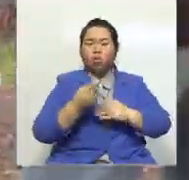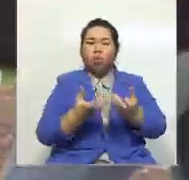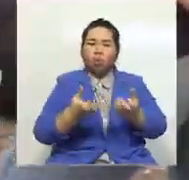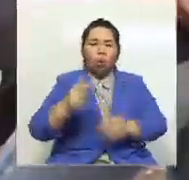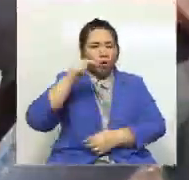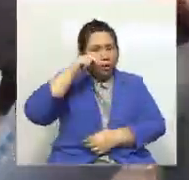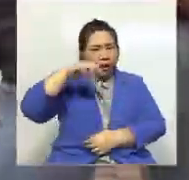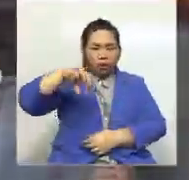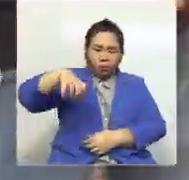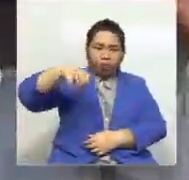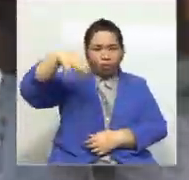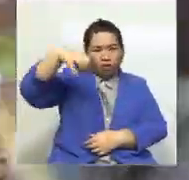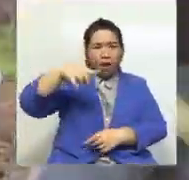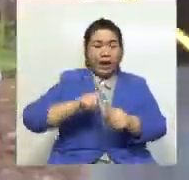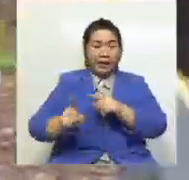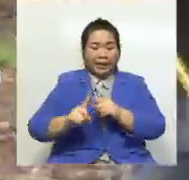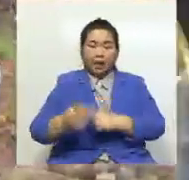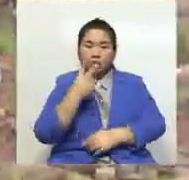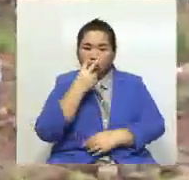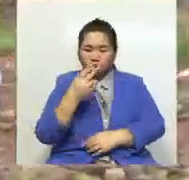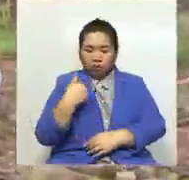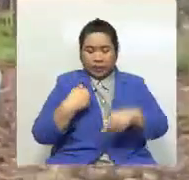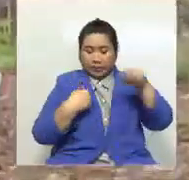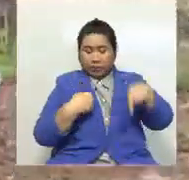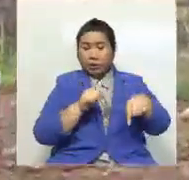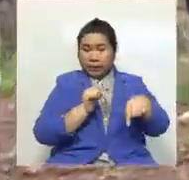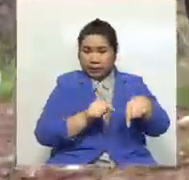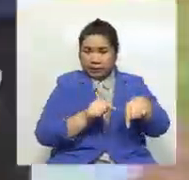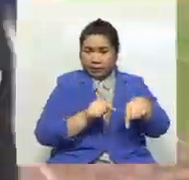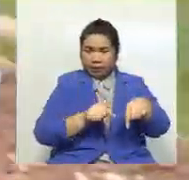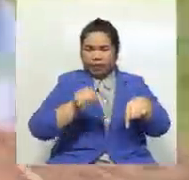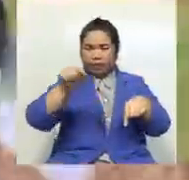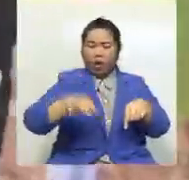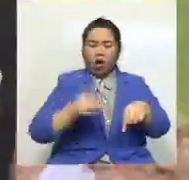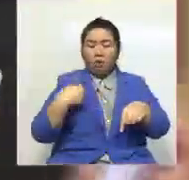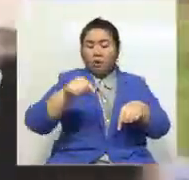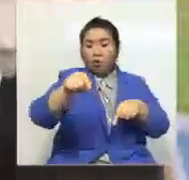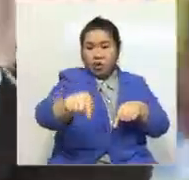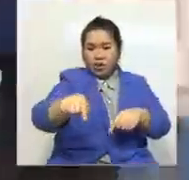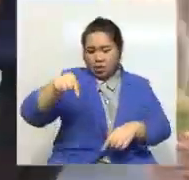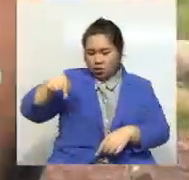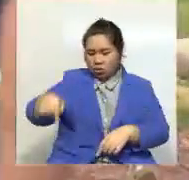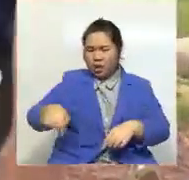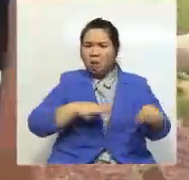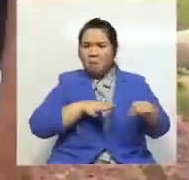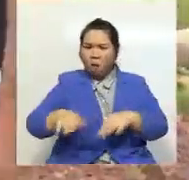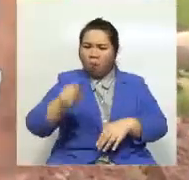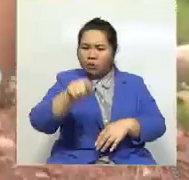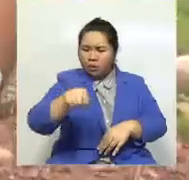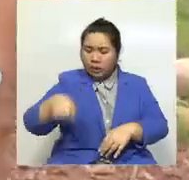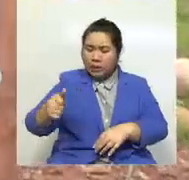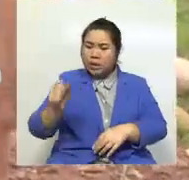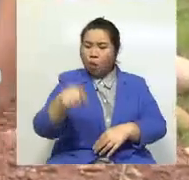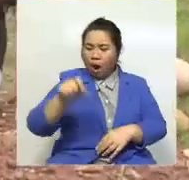าดว่าทั้ง2จุดทั้งบ้านนาหลุมแล้วก็พื้นที่บริเวณติดถนนทางหลวงหมายเลข1081นั้นมีความพร้อมมากแค่ไหนค่ะ